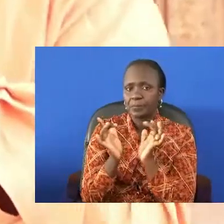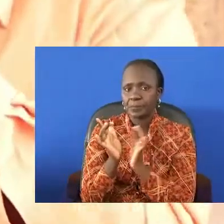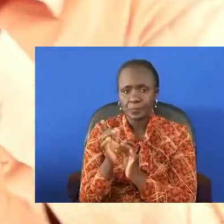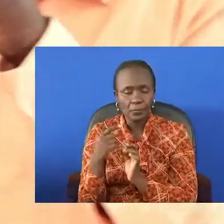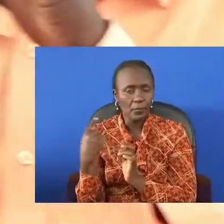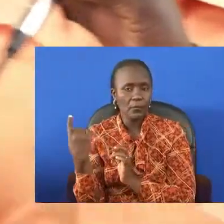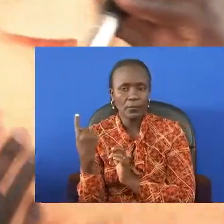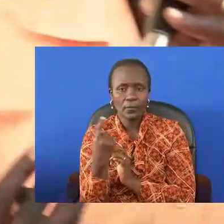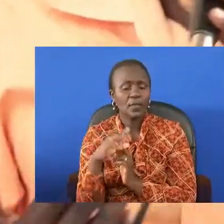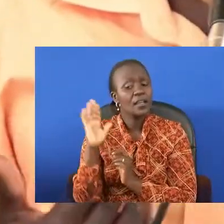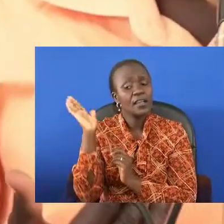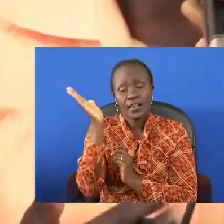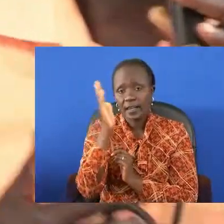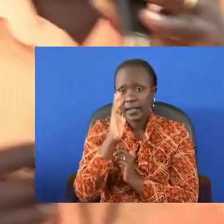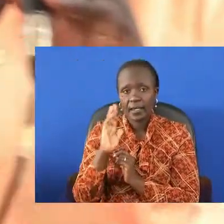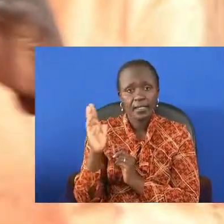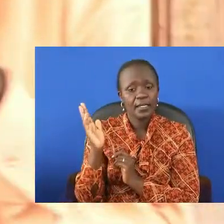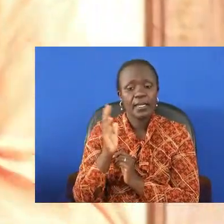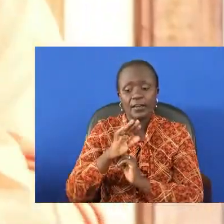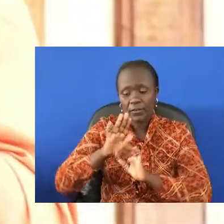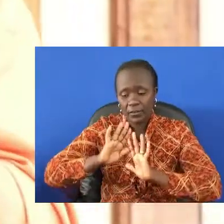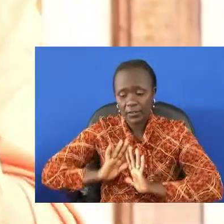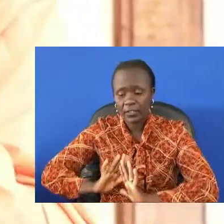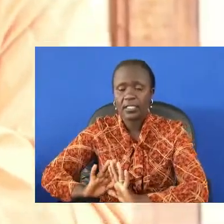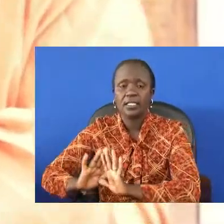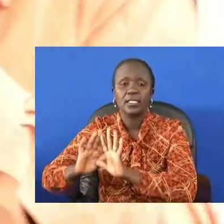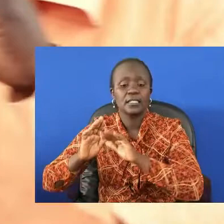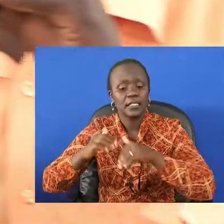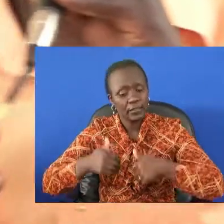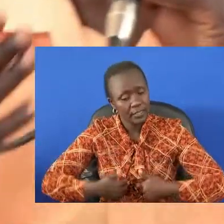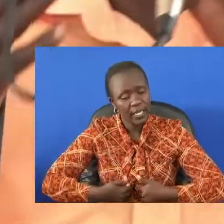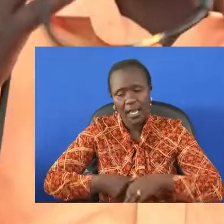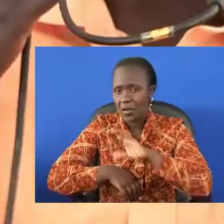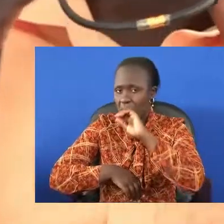Yesu peke hawezi kuchoka.